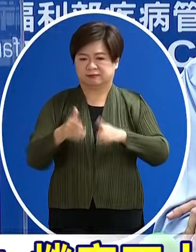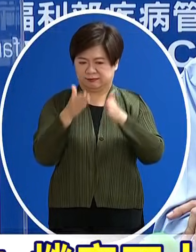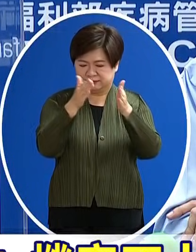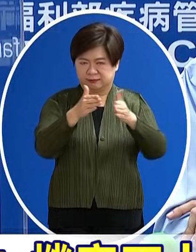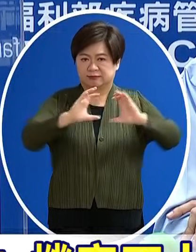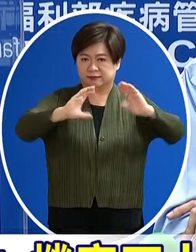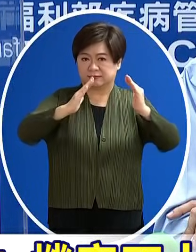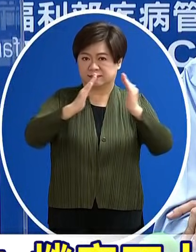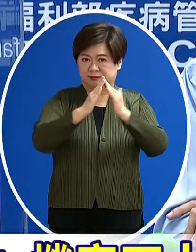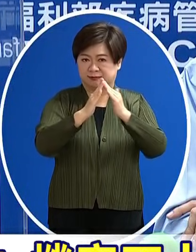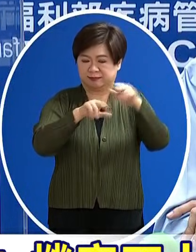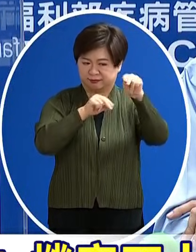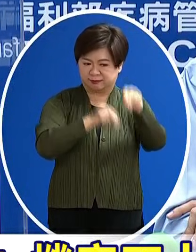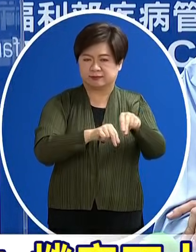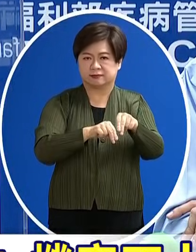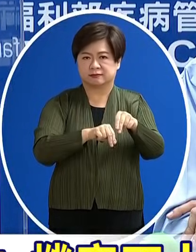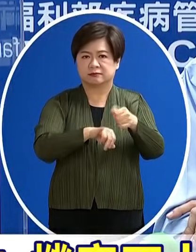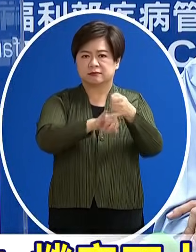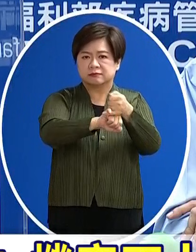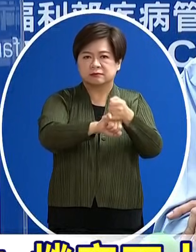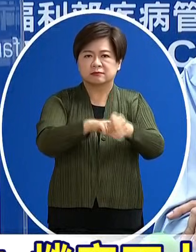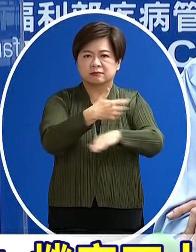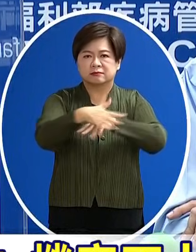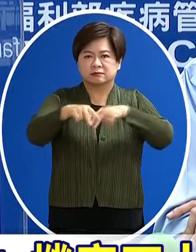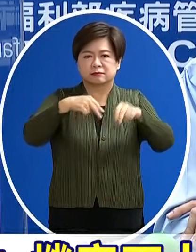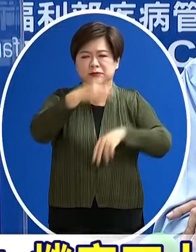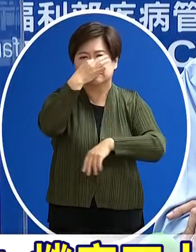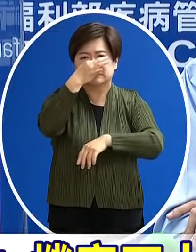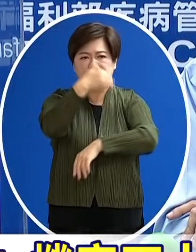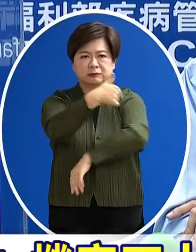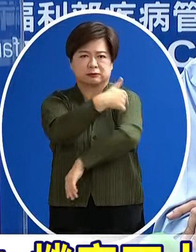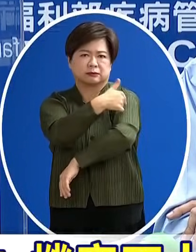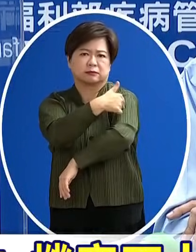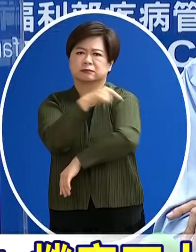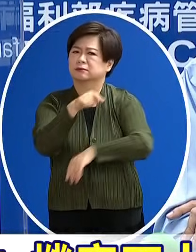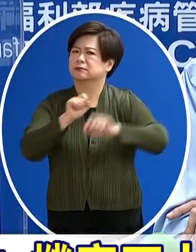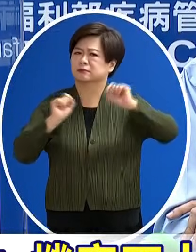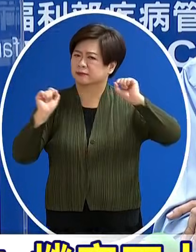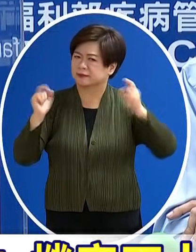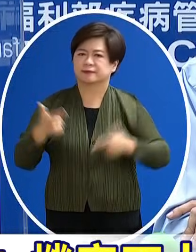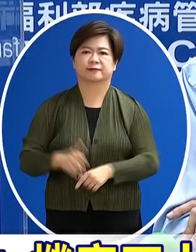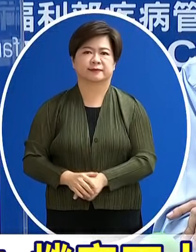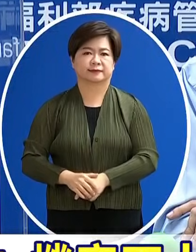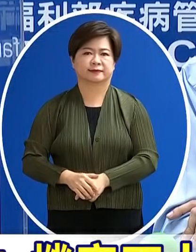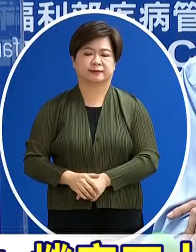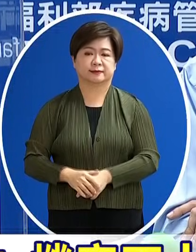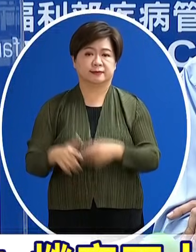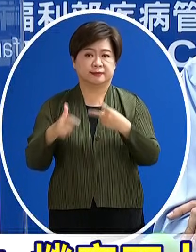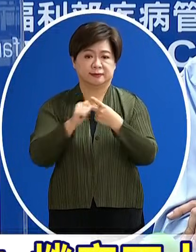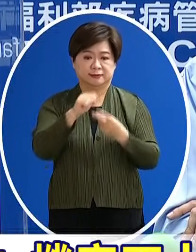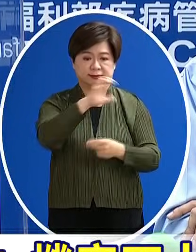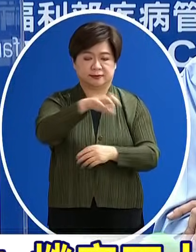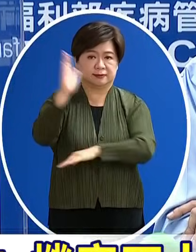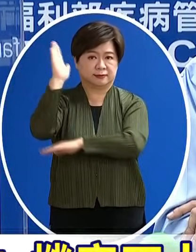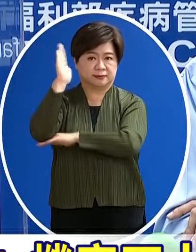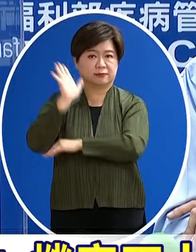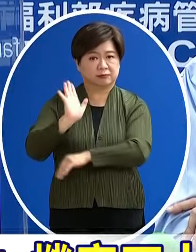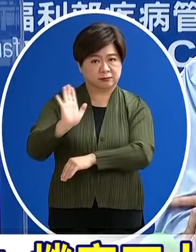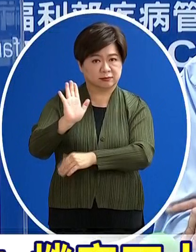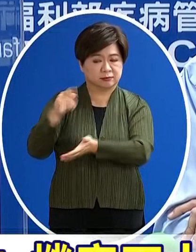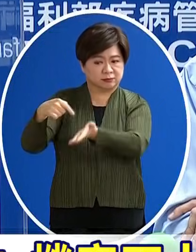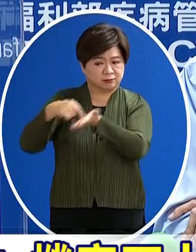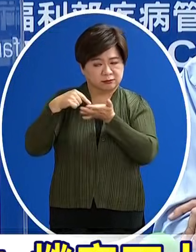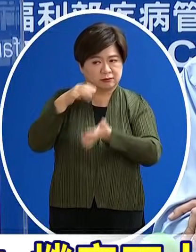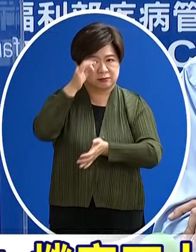来，所以这跟购买流感疫苗的一个情况是不一样的。然后第二，在地方政府有，那我们还是会根据他